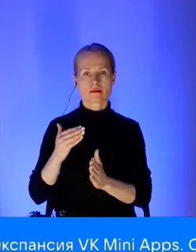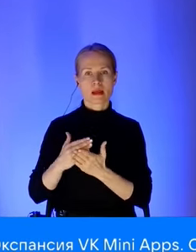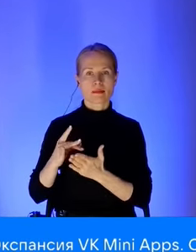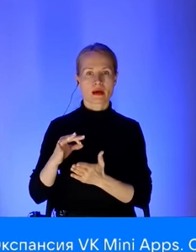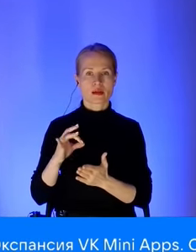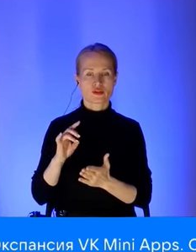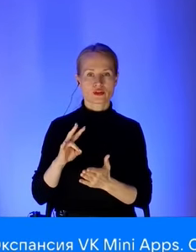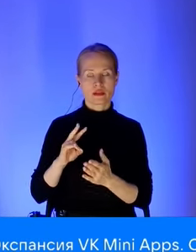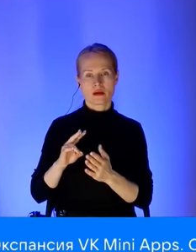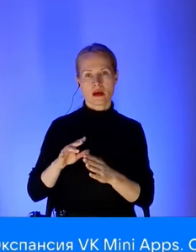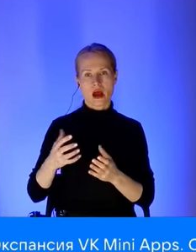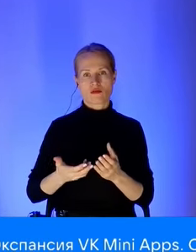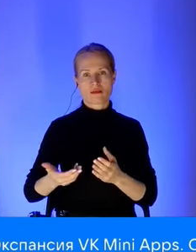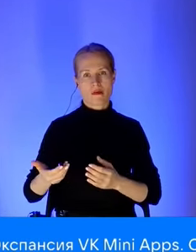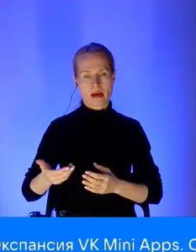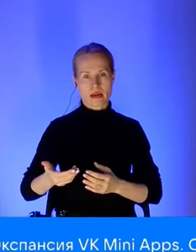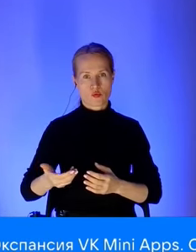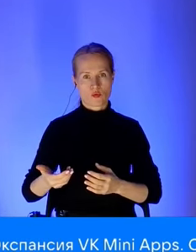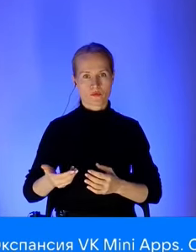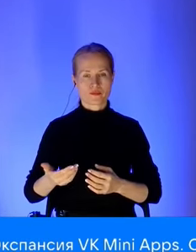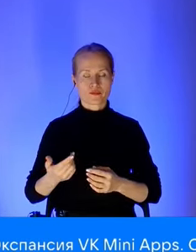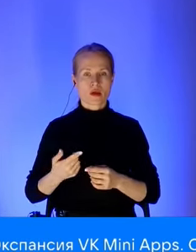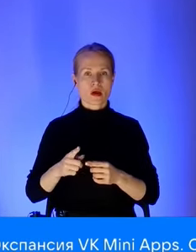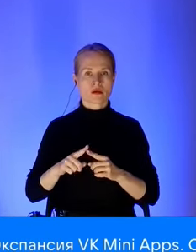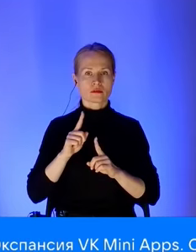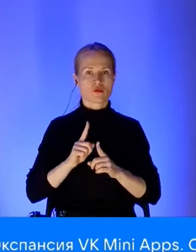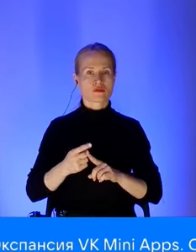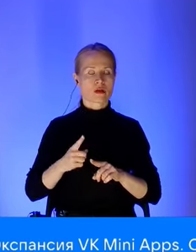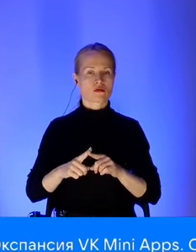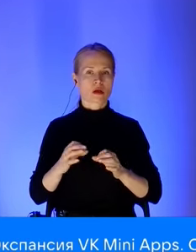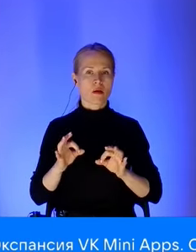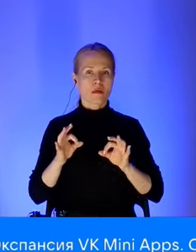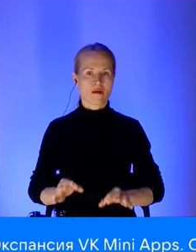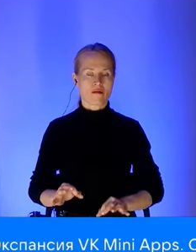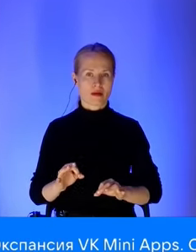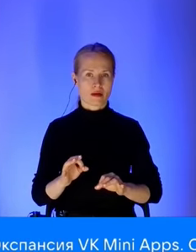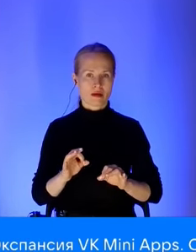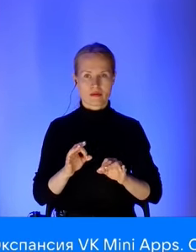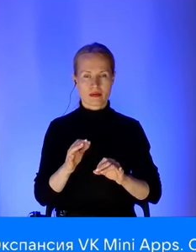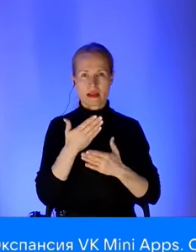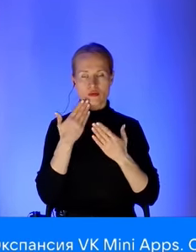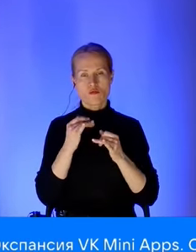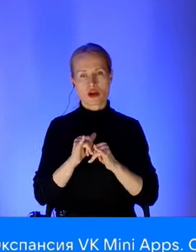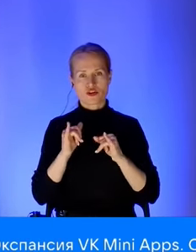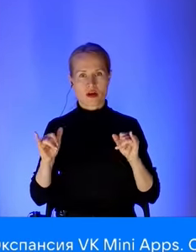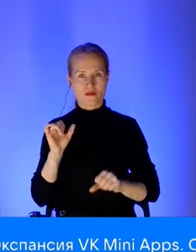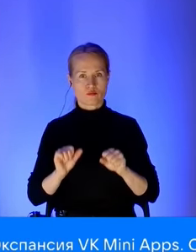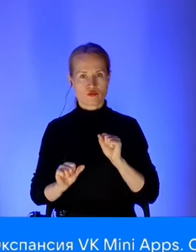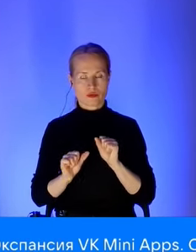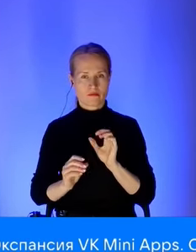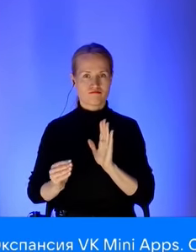и устройство завибрирует. Это свойство, которого, как правило, нету в WebView. То есть мы дополнительно расширяем возможности